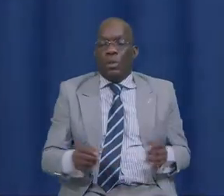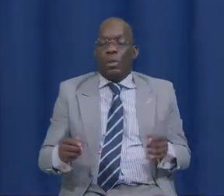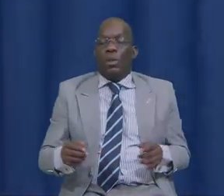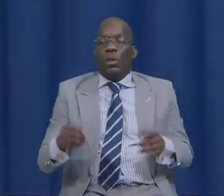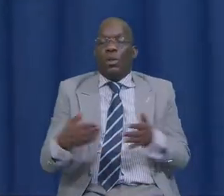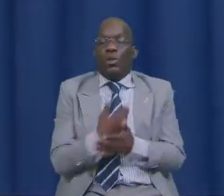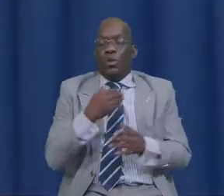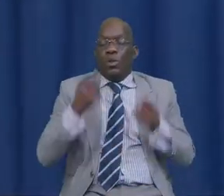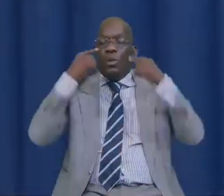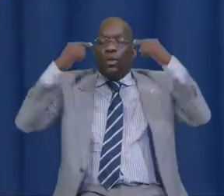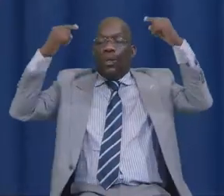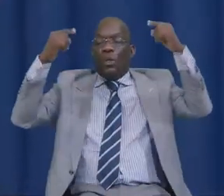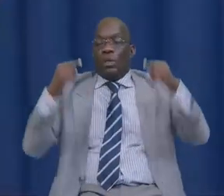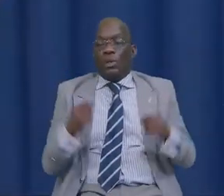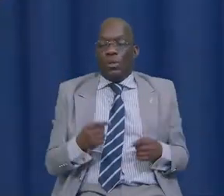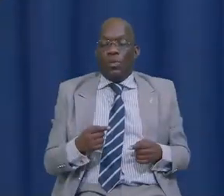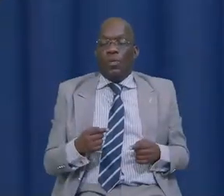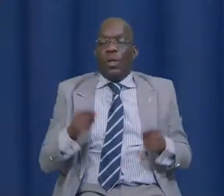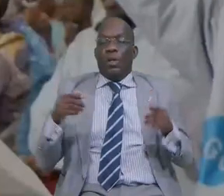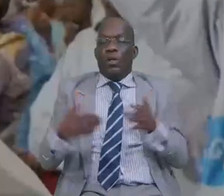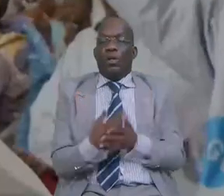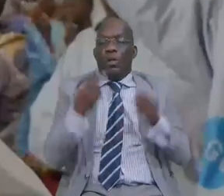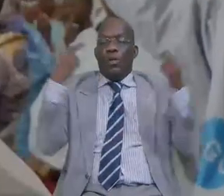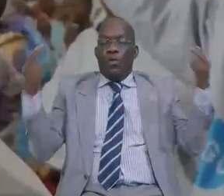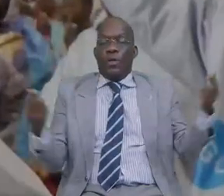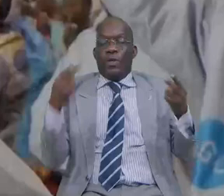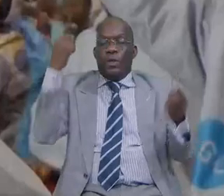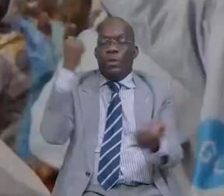un nouveau succès, une nouvelle victoire.